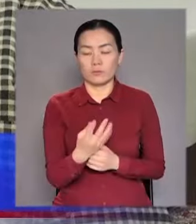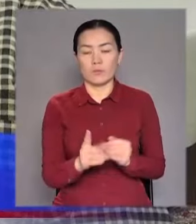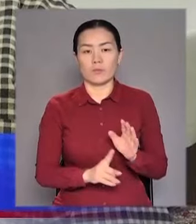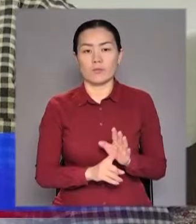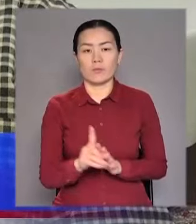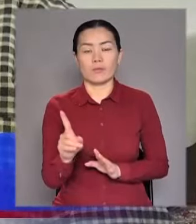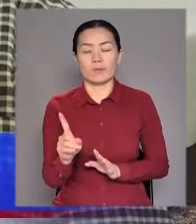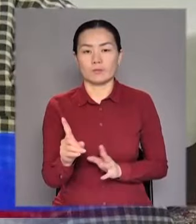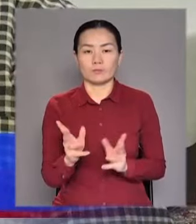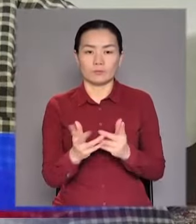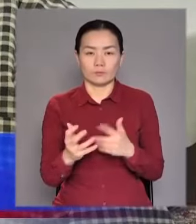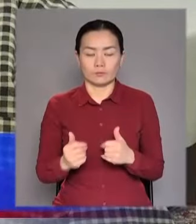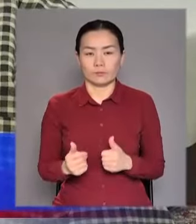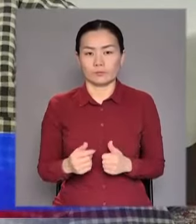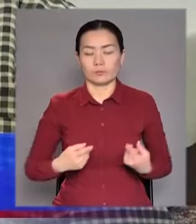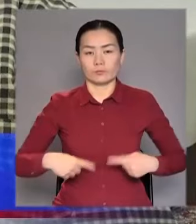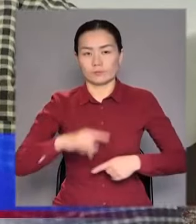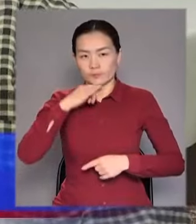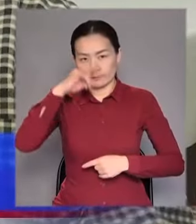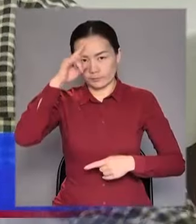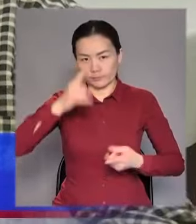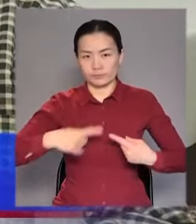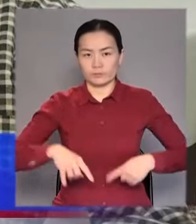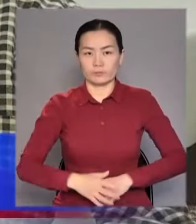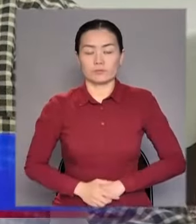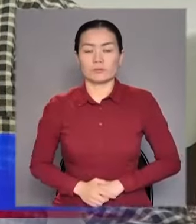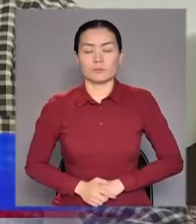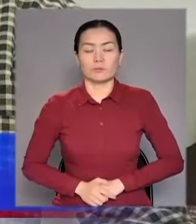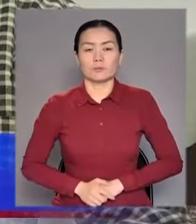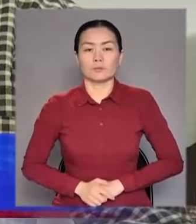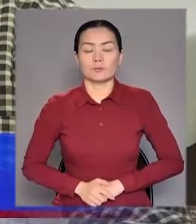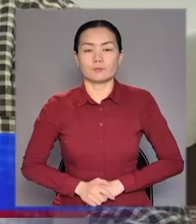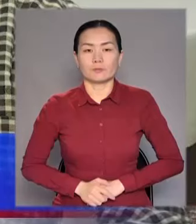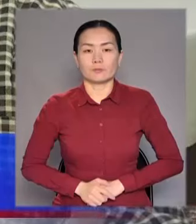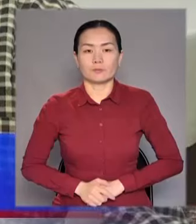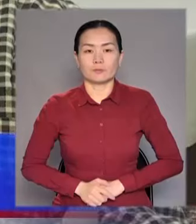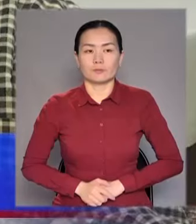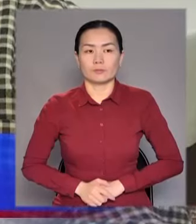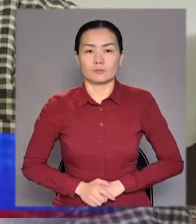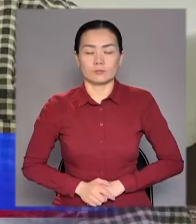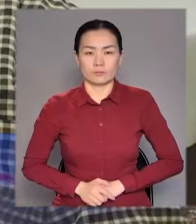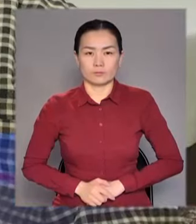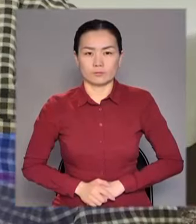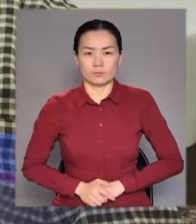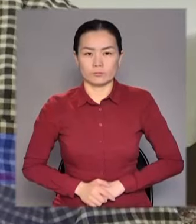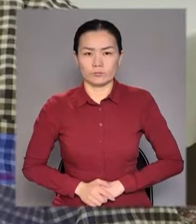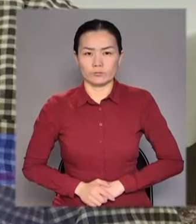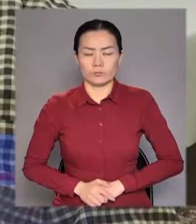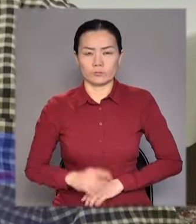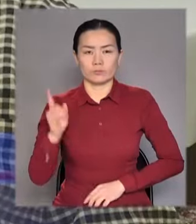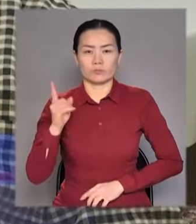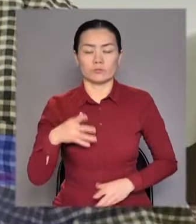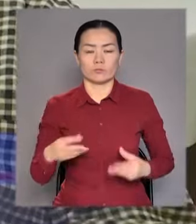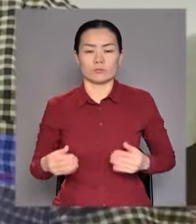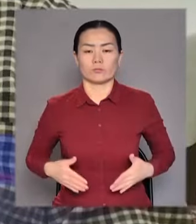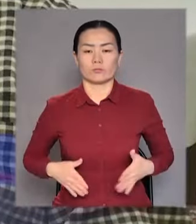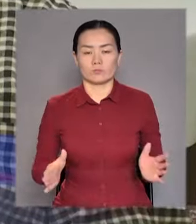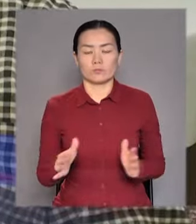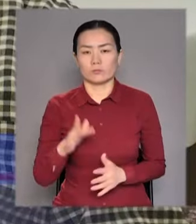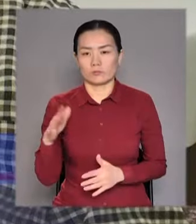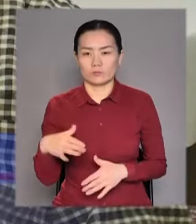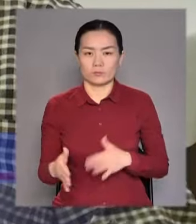тойлайды. Ал біздің Қазақстан, алақандай Қазақстан екіге бөлініп, анау ұлы жүз мына жақта,